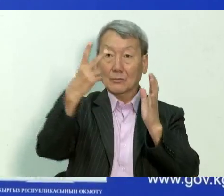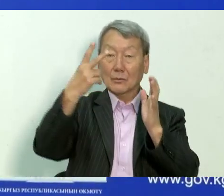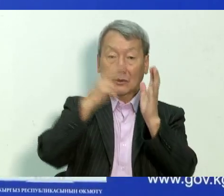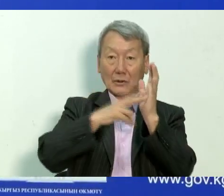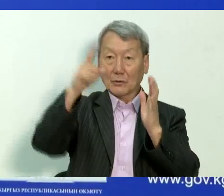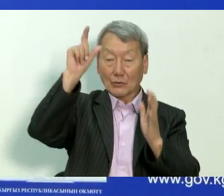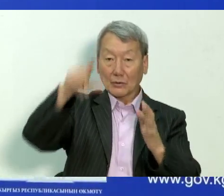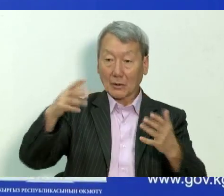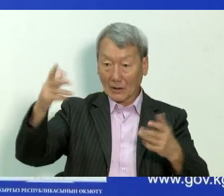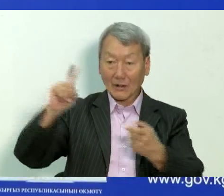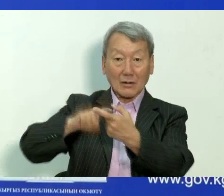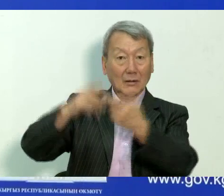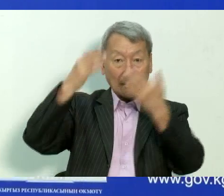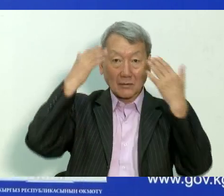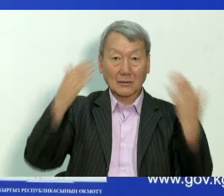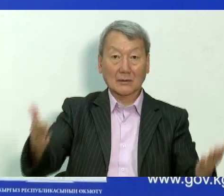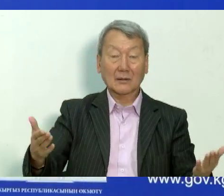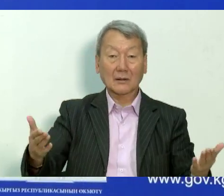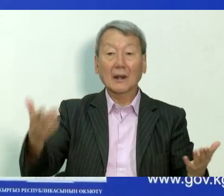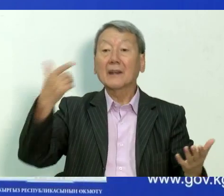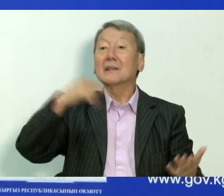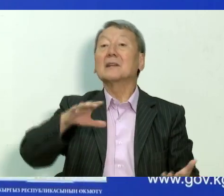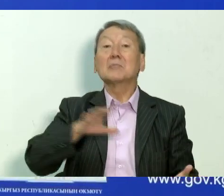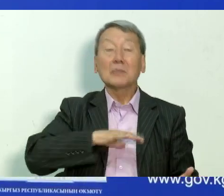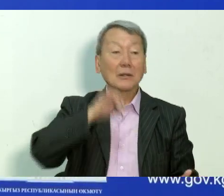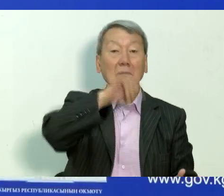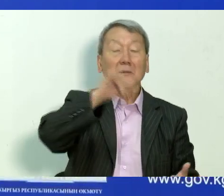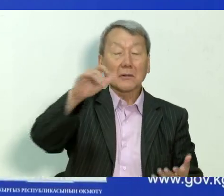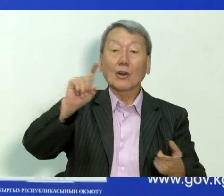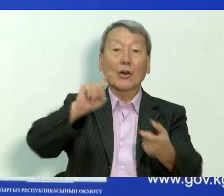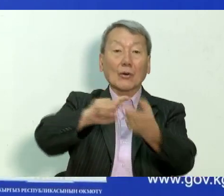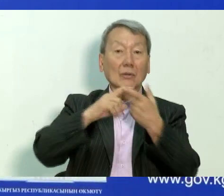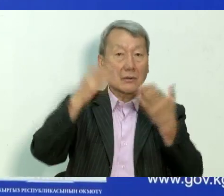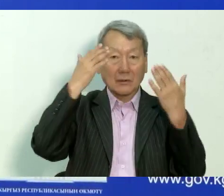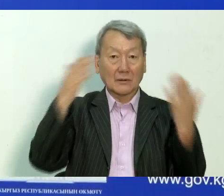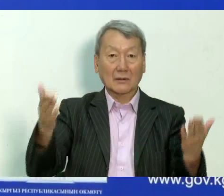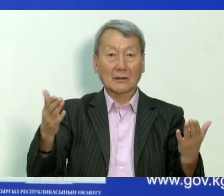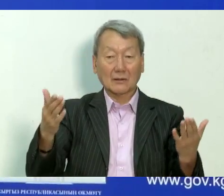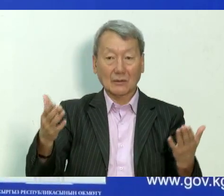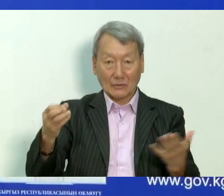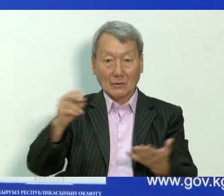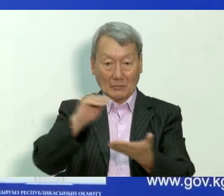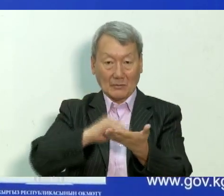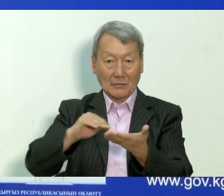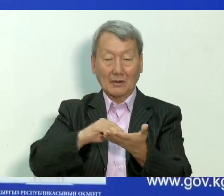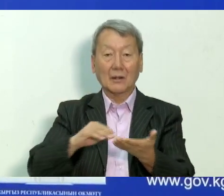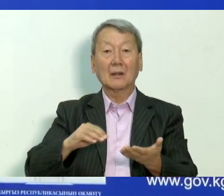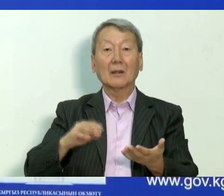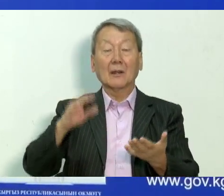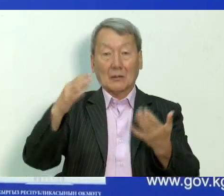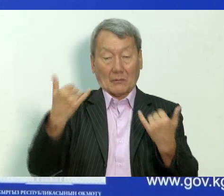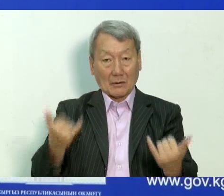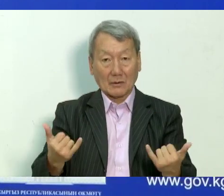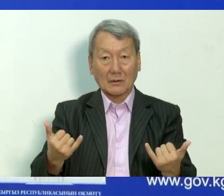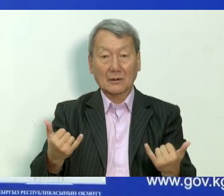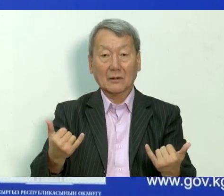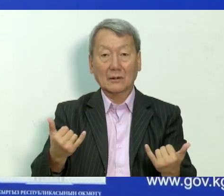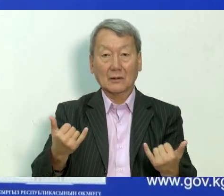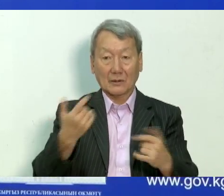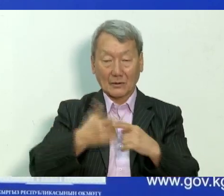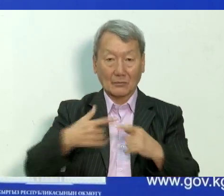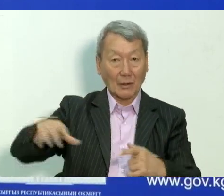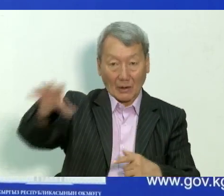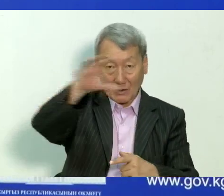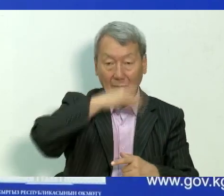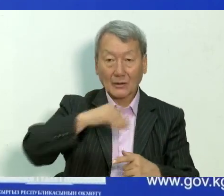атат. 71 адам бир күндө кайсыл жактан жуктурганы белгисиз. Бул ошол бизде коомдук жайларда,